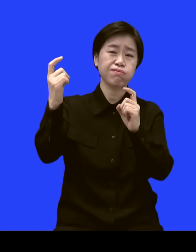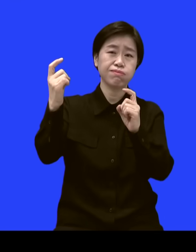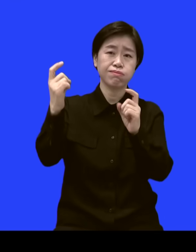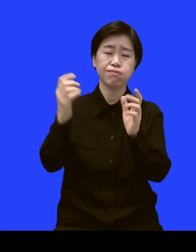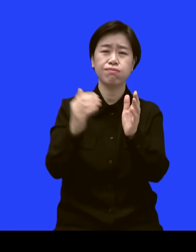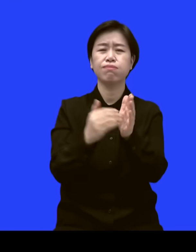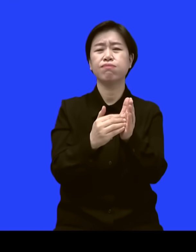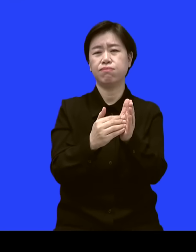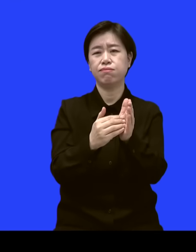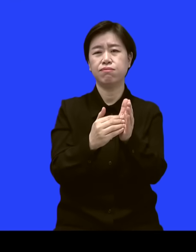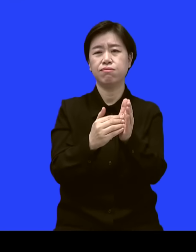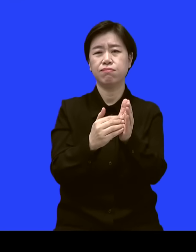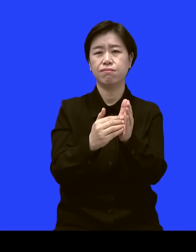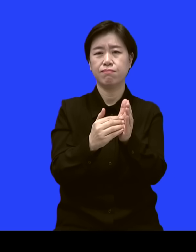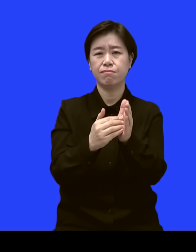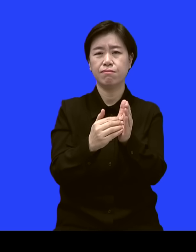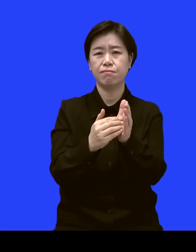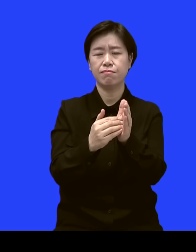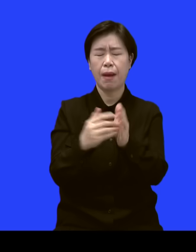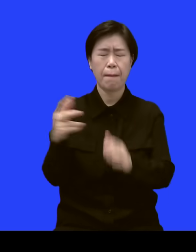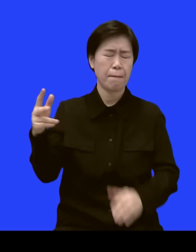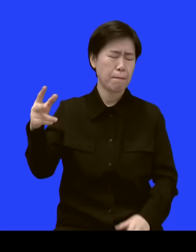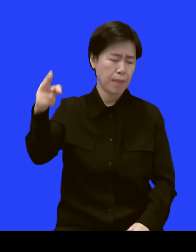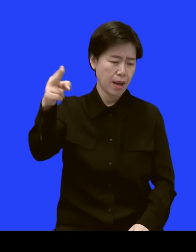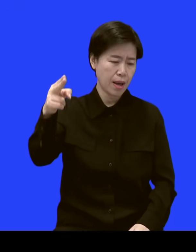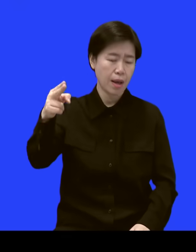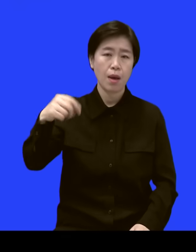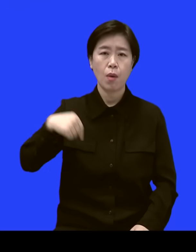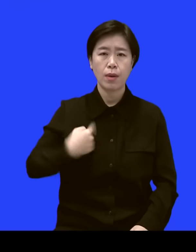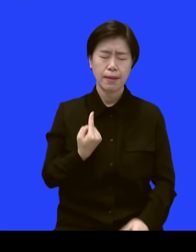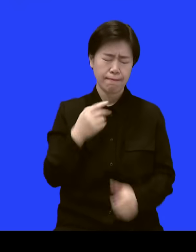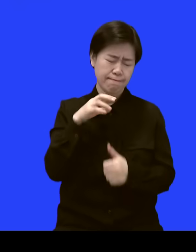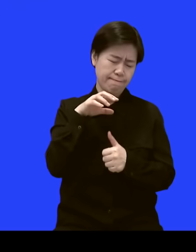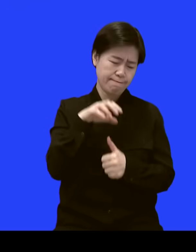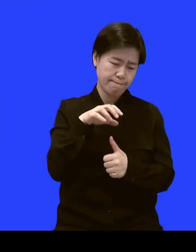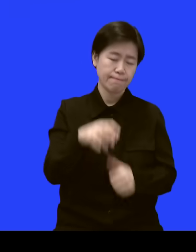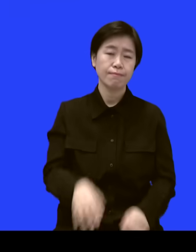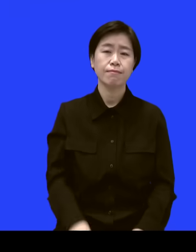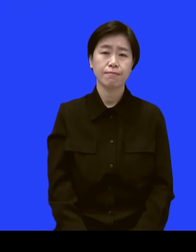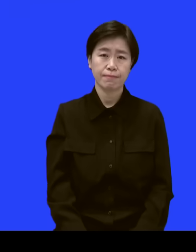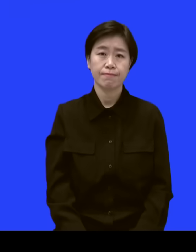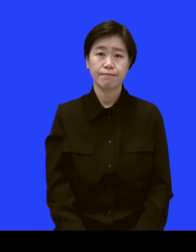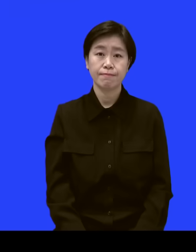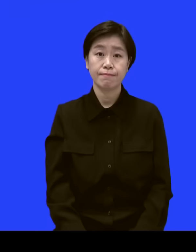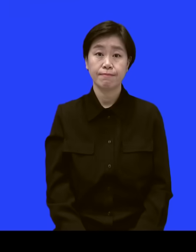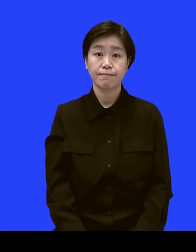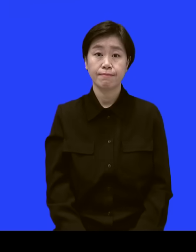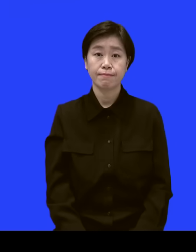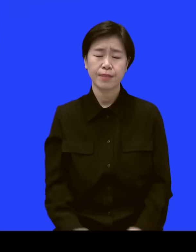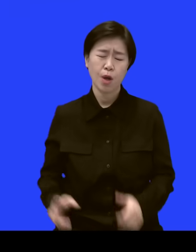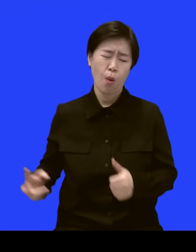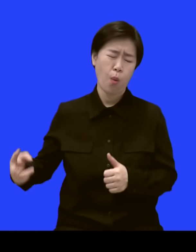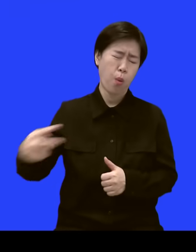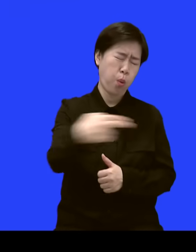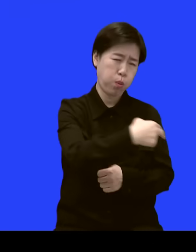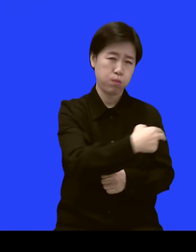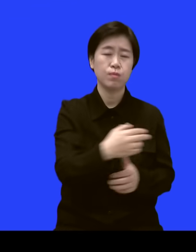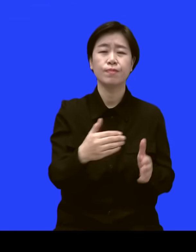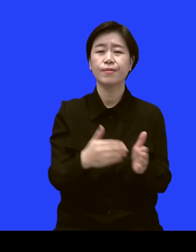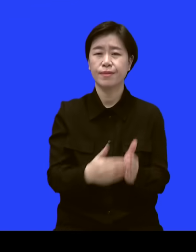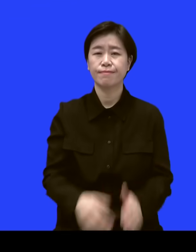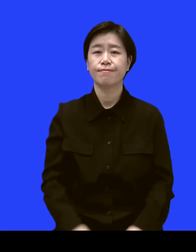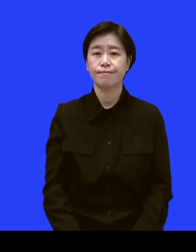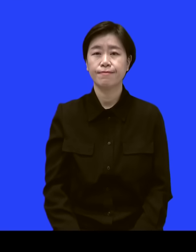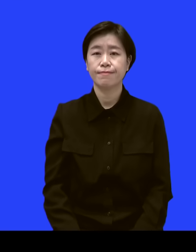완전히 인연을 끊고 모든 인간관계가 다 정리가 됐어요. 그 당시에.